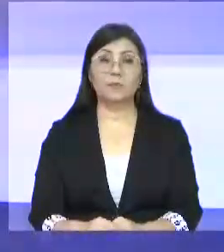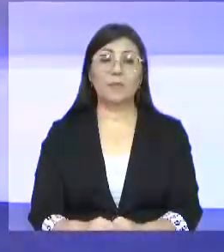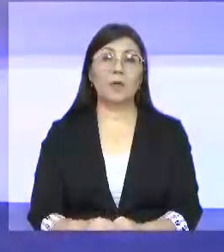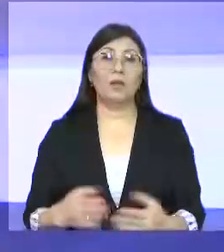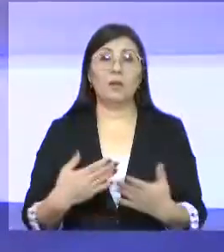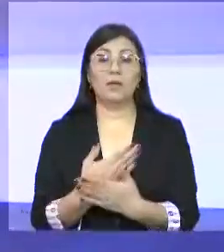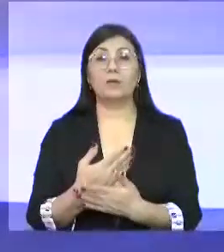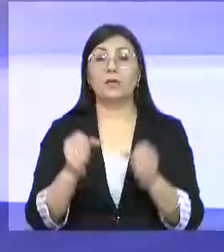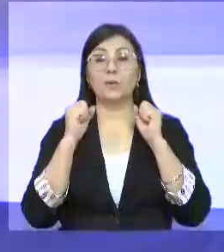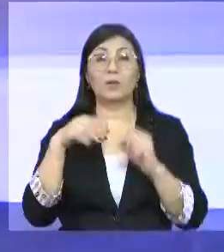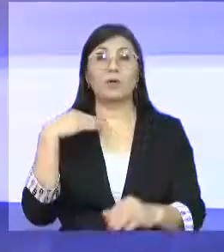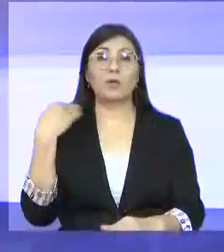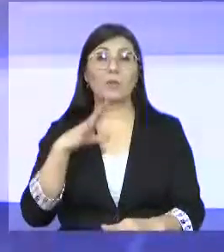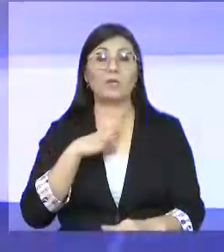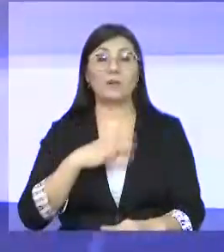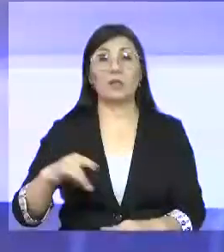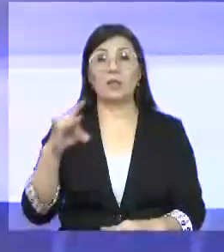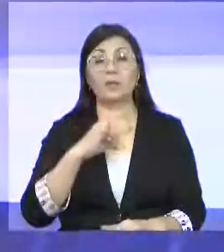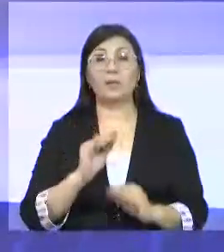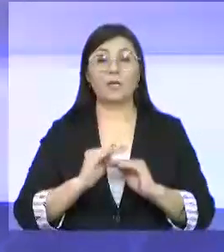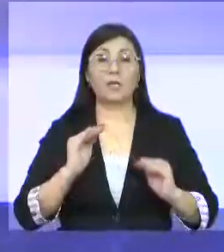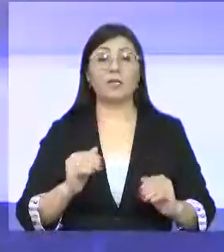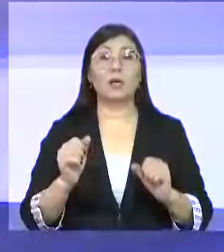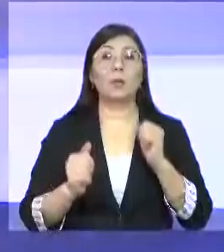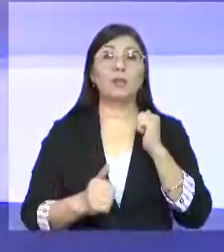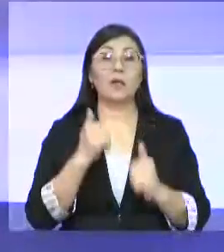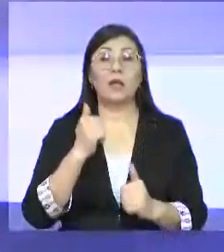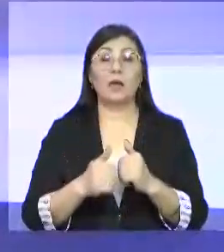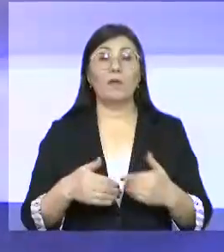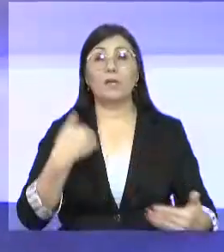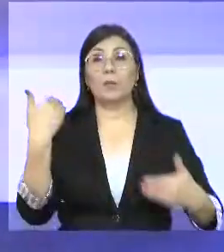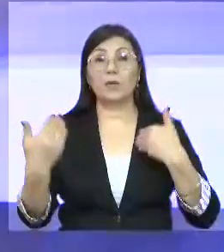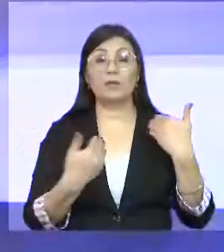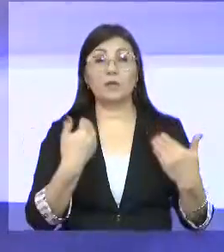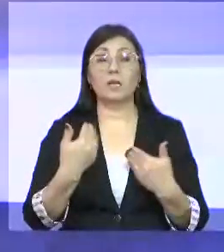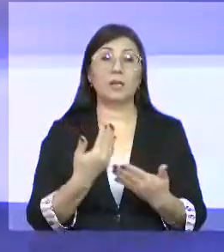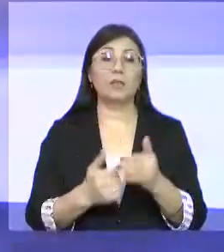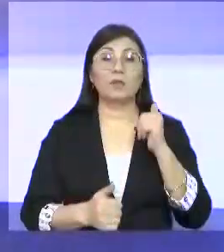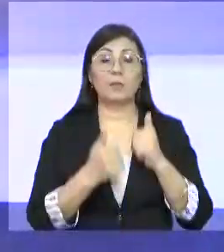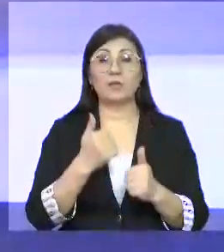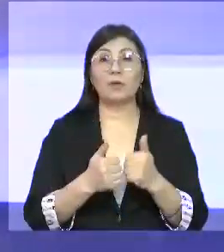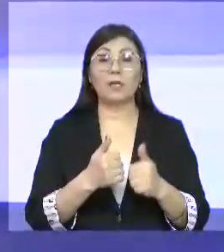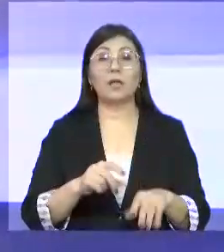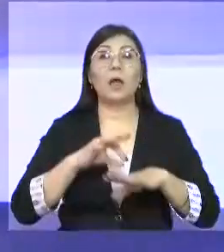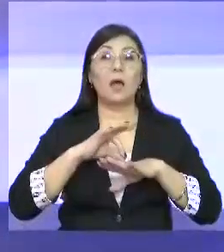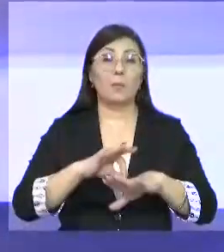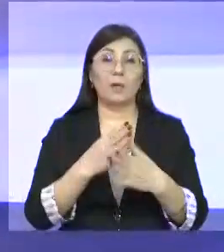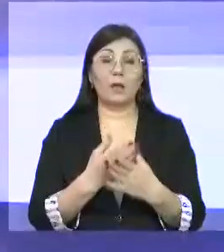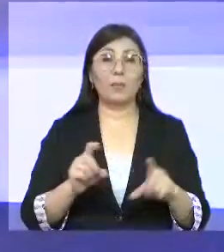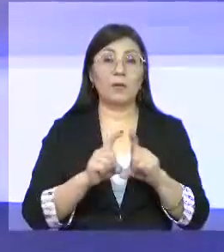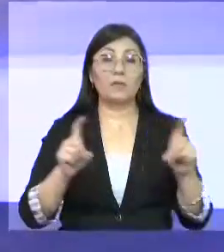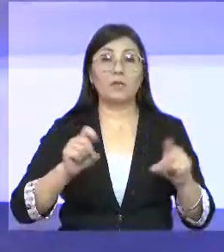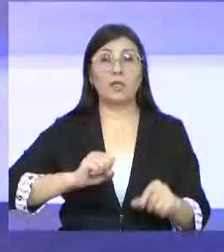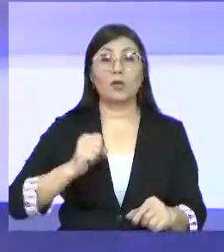И о новостях спорта. В Актобе состоялся республиканский детский чемпионат по плаванию. В соревнованиях, прошедших в спортивной школе «Достык», приняли участие 600